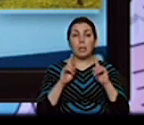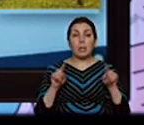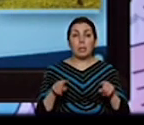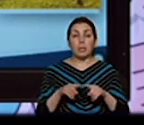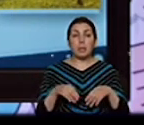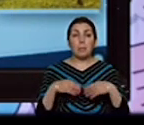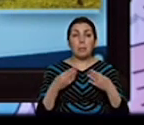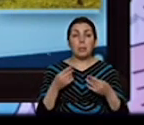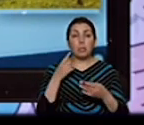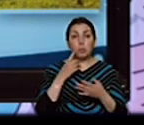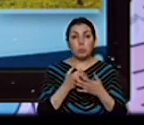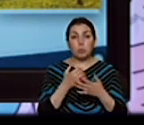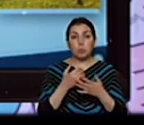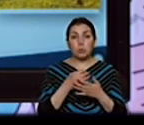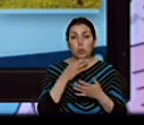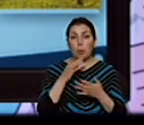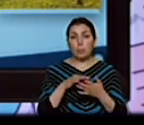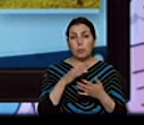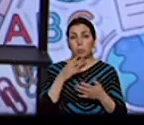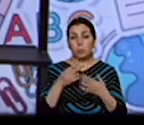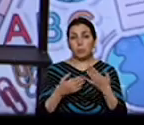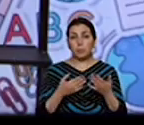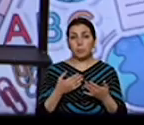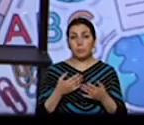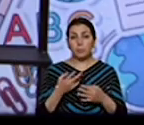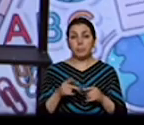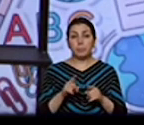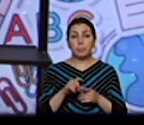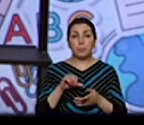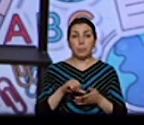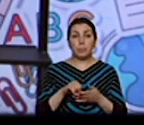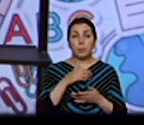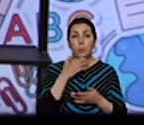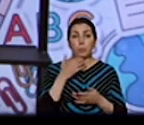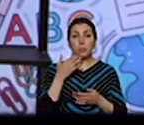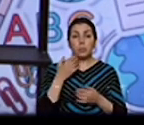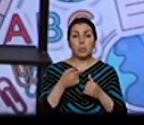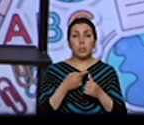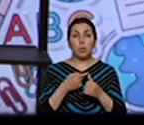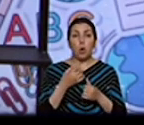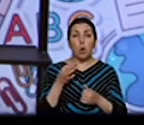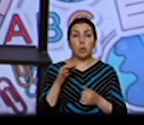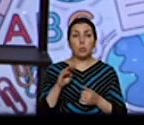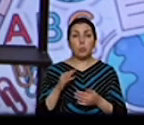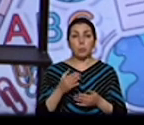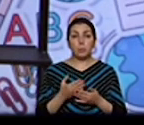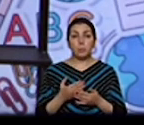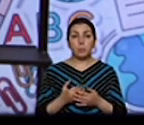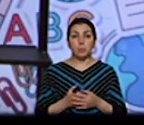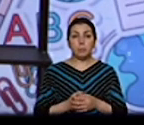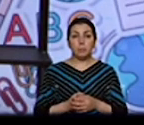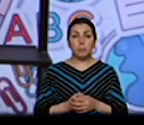berilgan topishmoqni hamda javobini ko'rib chiqing. Qani, bu yerda ko'plikdagi ot bor ekanmi?